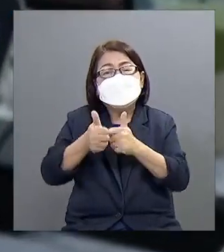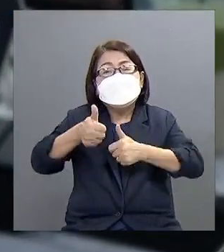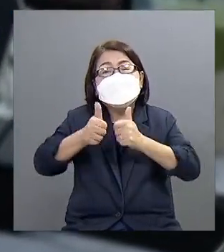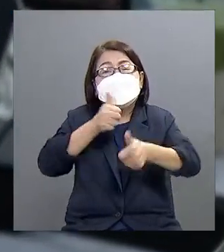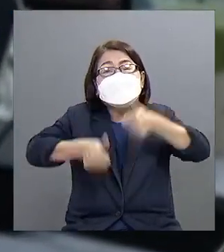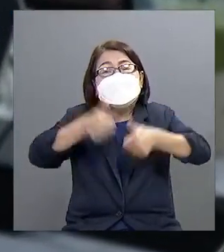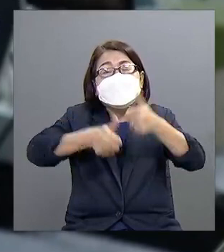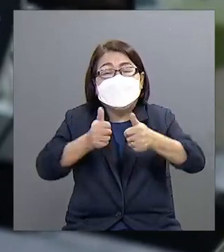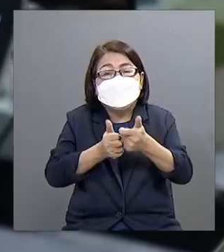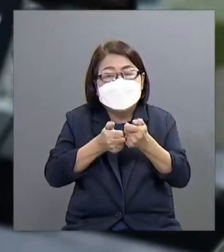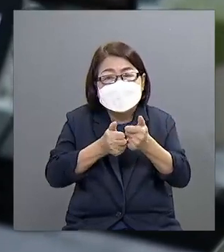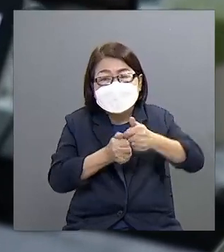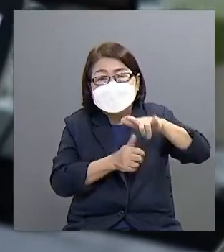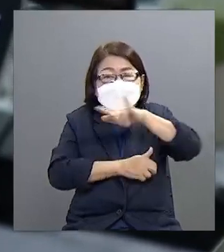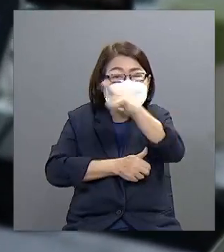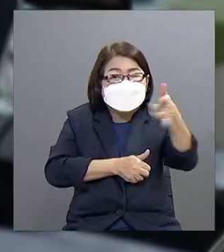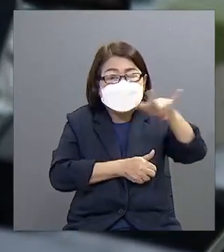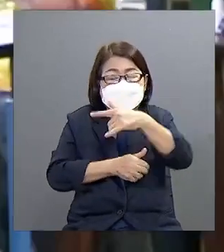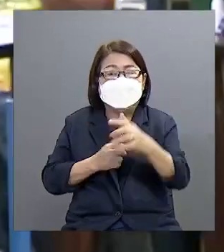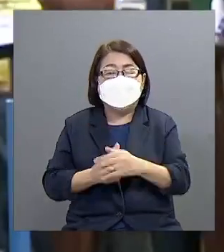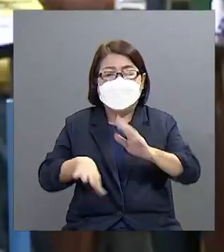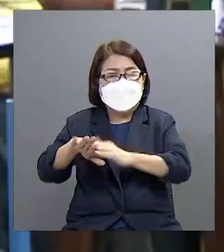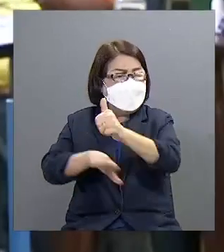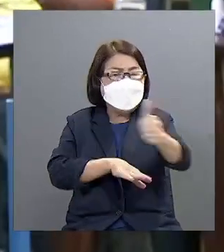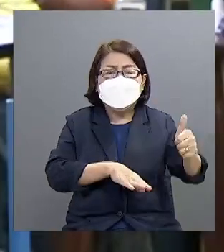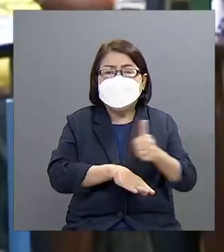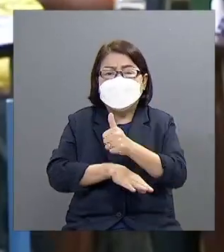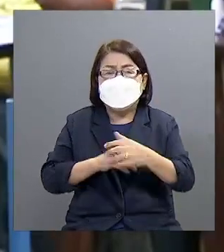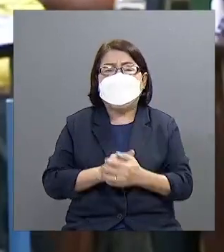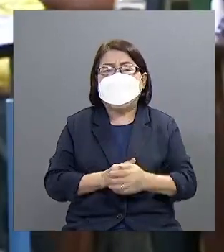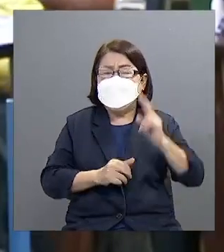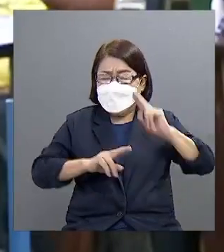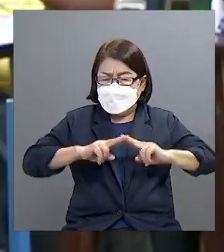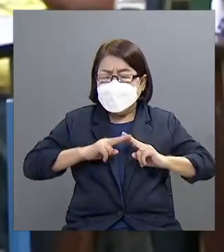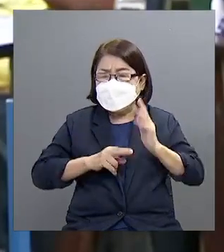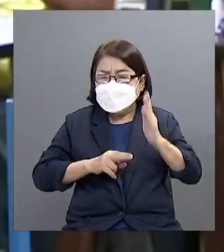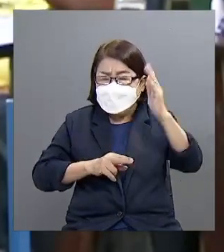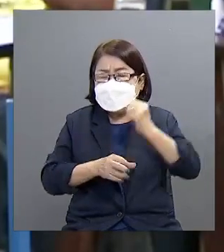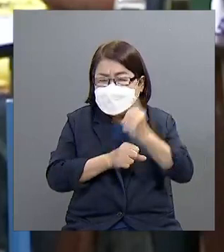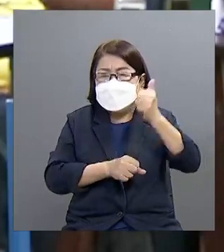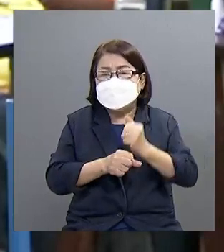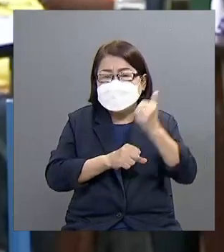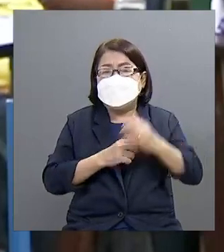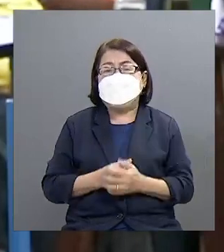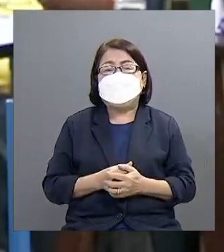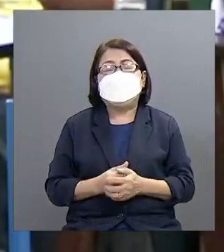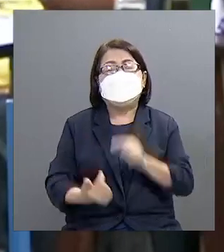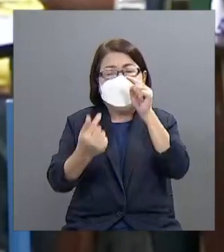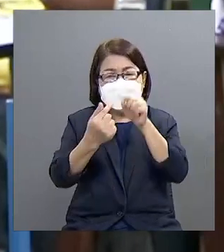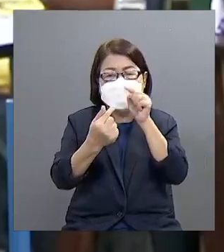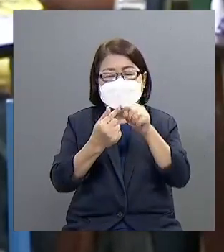ถแสดงศักยภาพตัวเองเพื่อให้ตัวเองเนี่ยมองถึงความสามารถตัวเองอย่างชัดเจน อันนี้เข้าประเด็นว่าสิ่งที่ผม